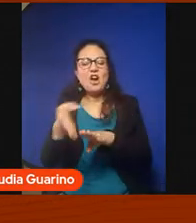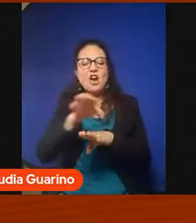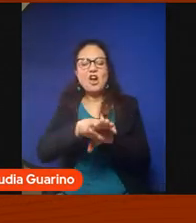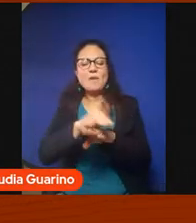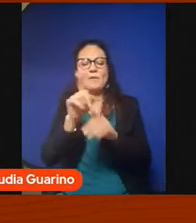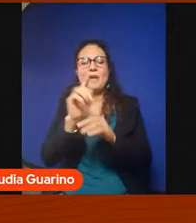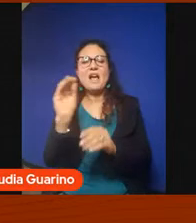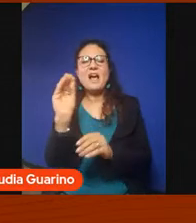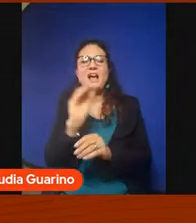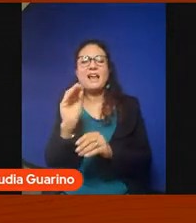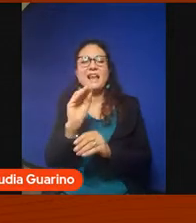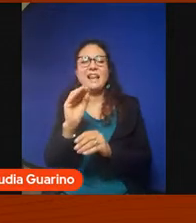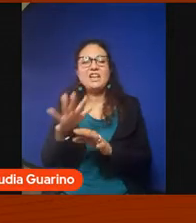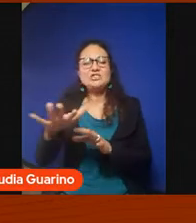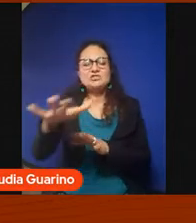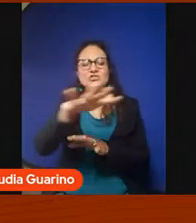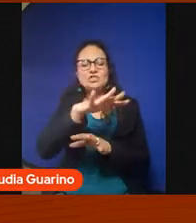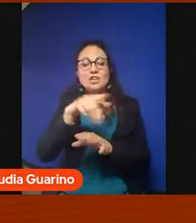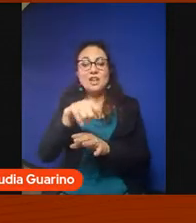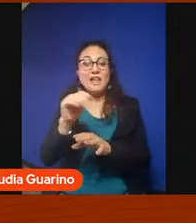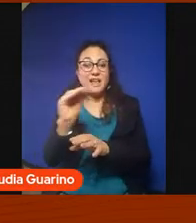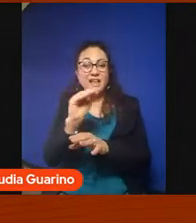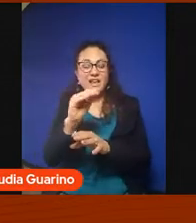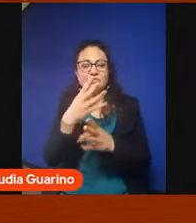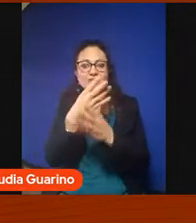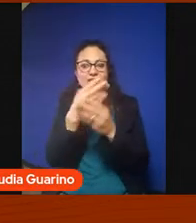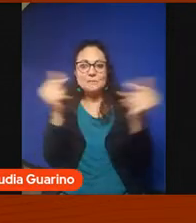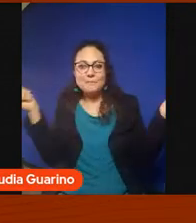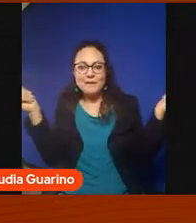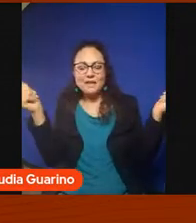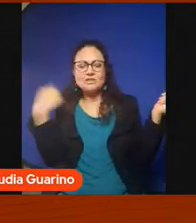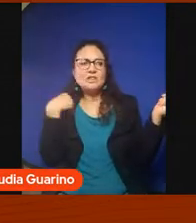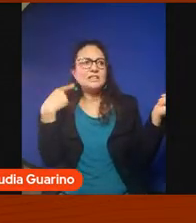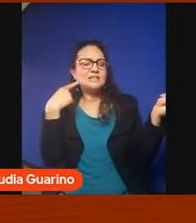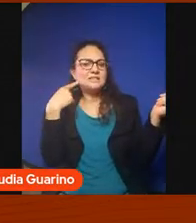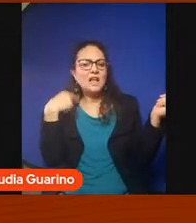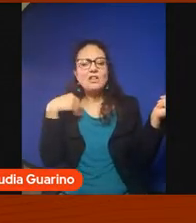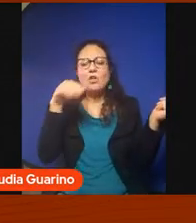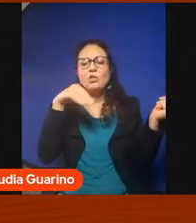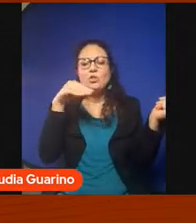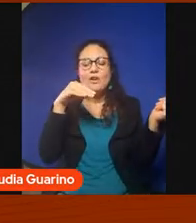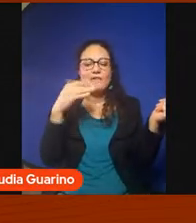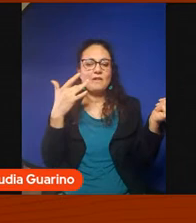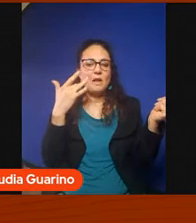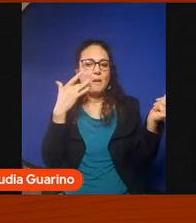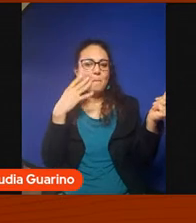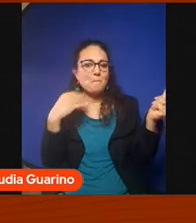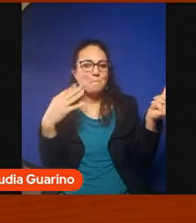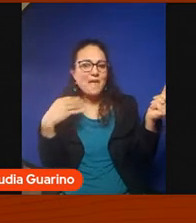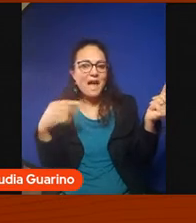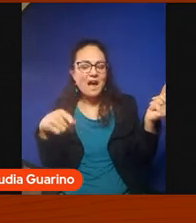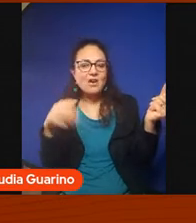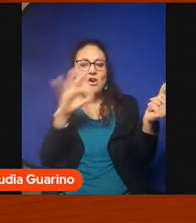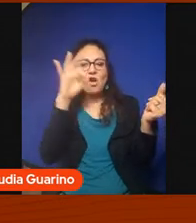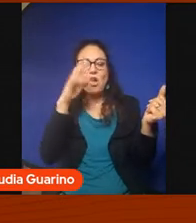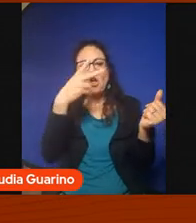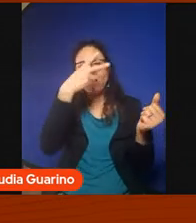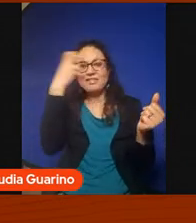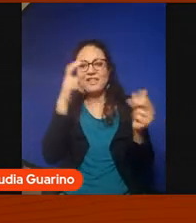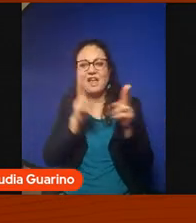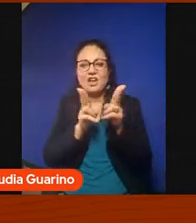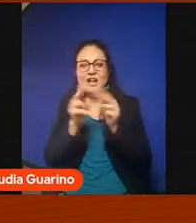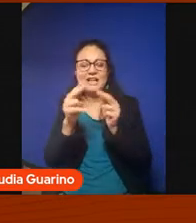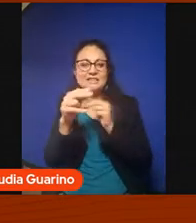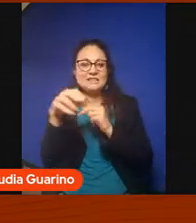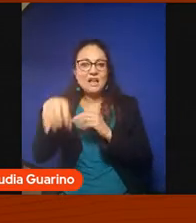Talvolta il grigio sparisce e tu scopri se sei su una casella bianca o su una casella nera. E